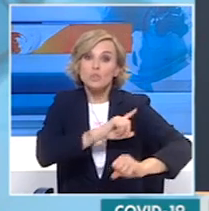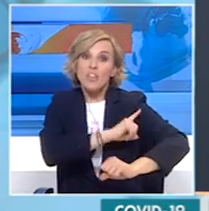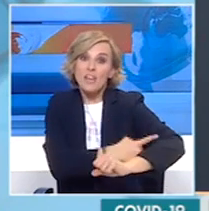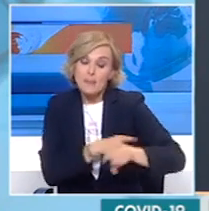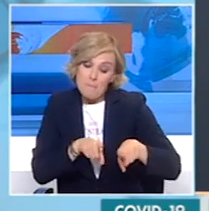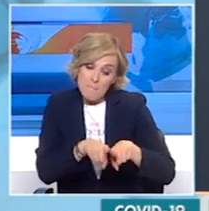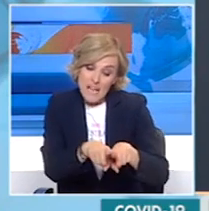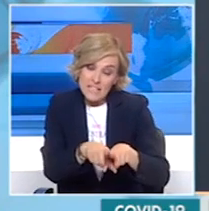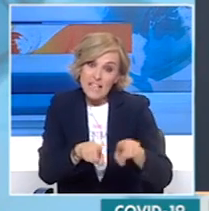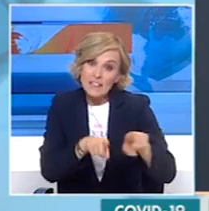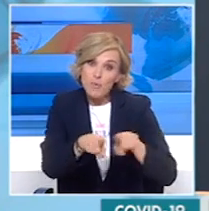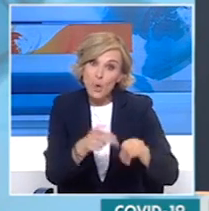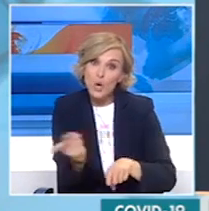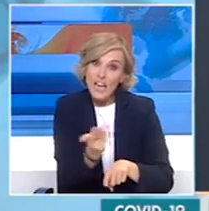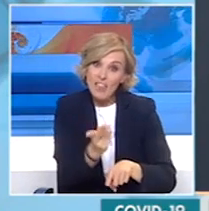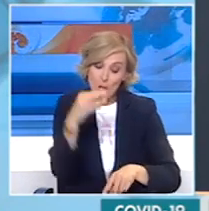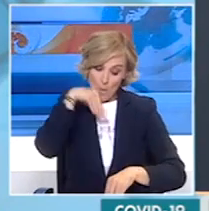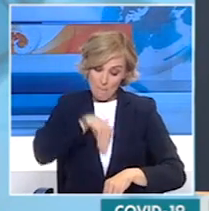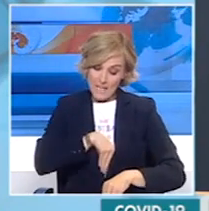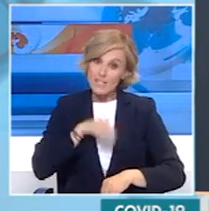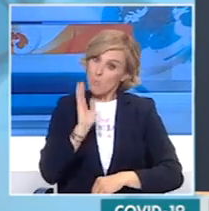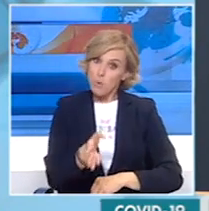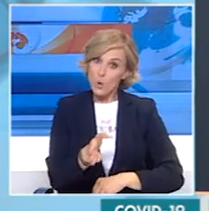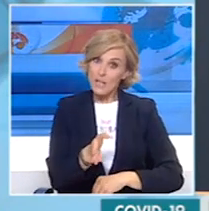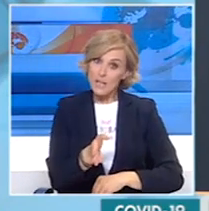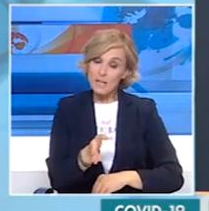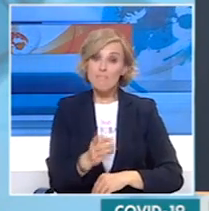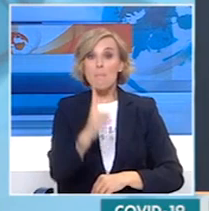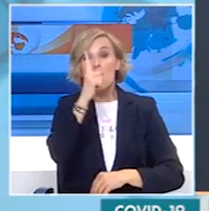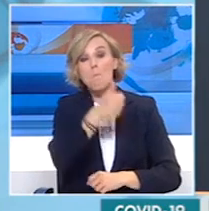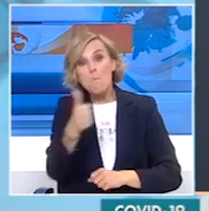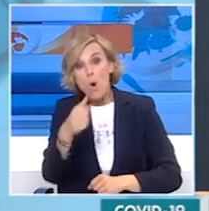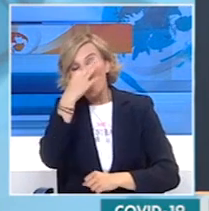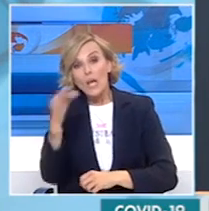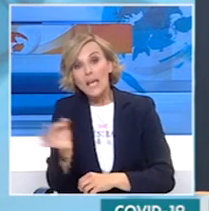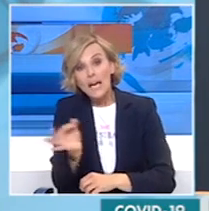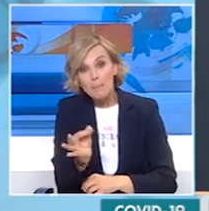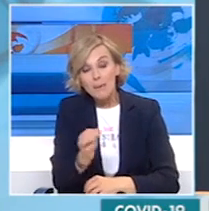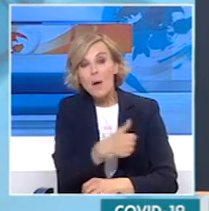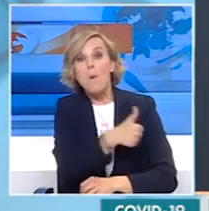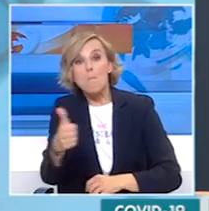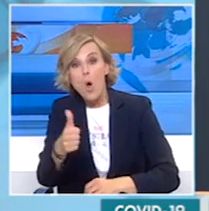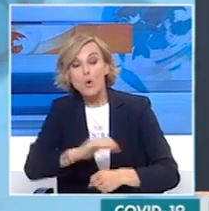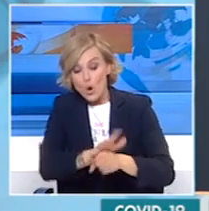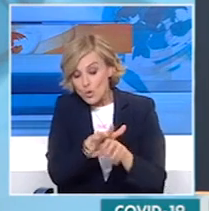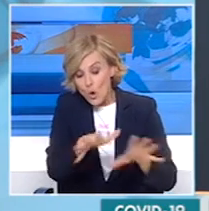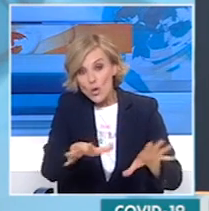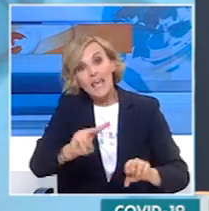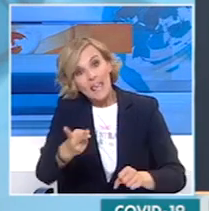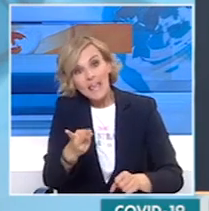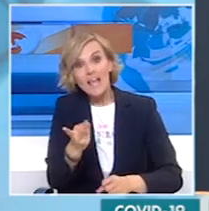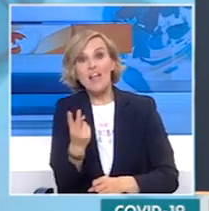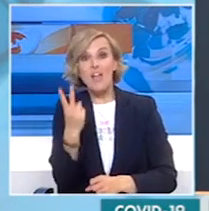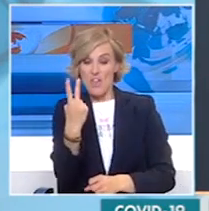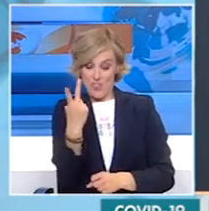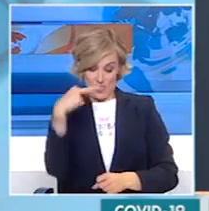συγκυκλοφορούν και οι δύο μαζί, όπως βλέπουμε για τους ιούς της γρίπης, ότι συγκυκλοφορούν και ένα και δύο και τρία στελέχη μαζί. Αλλά θα έχει σίγουρα πολύ,